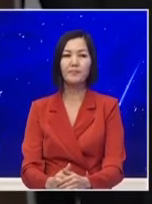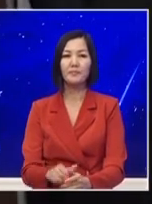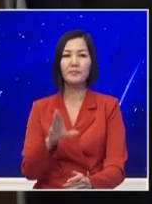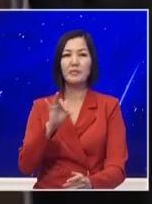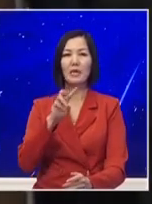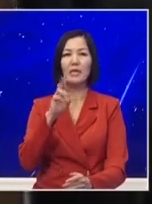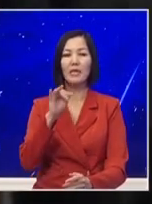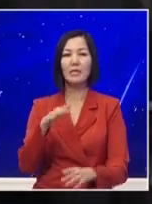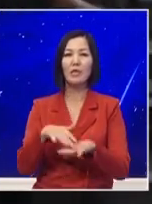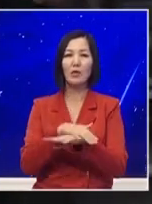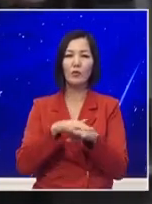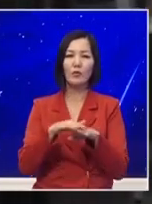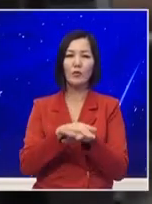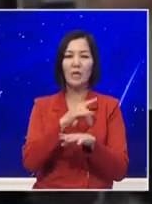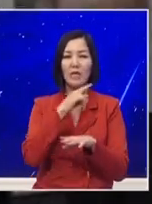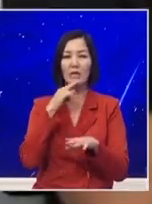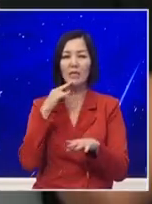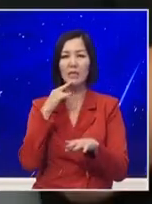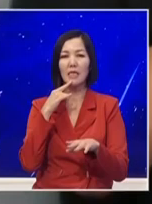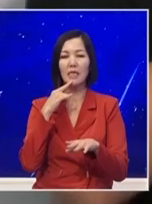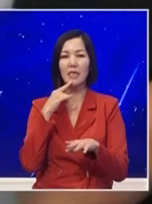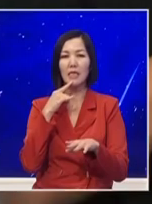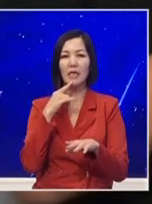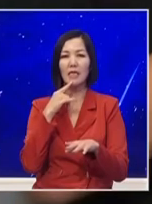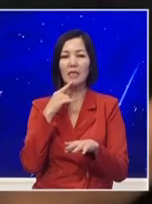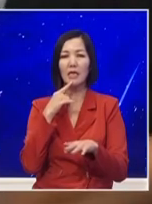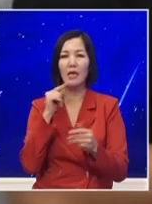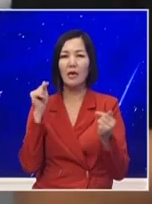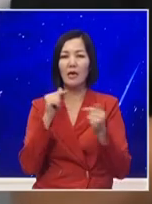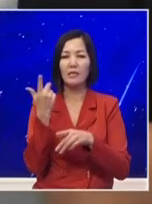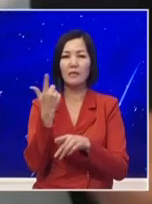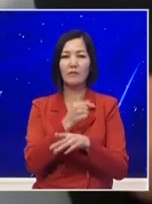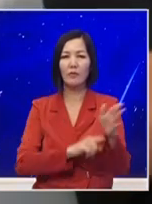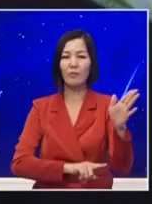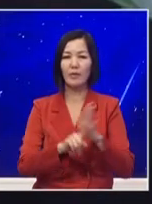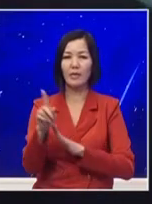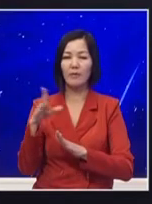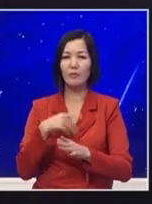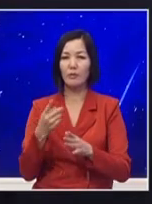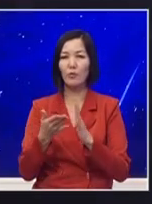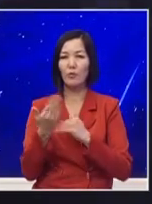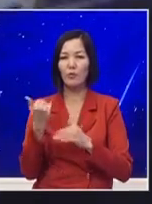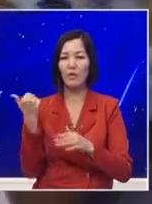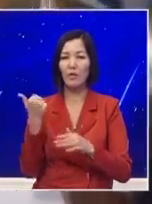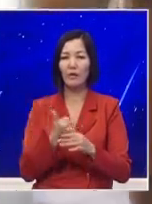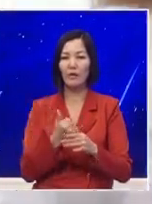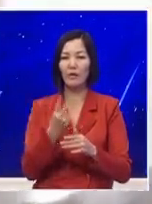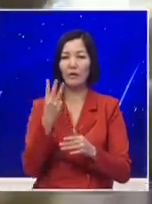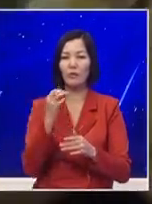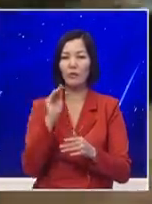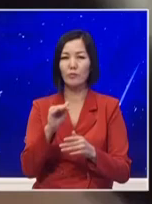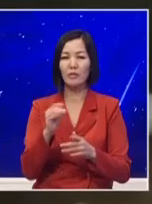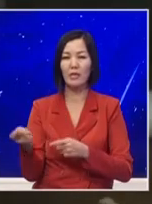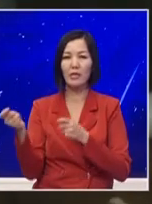Аргентина тұрғындарына ресейлік Спутник V вакцинасының екінші дозасы егіле бастады. Өткен апта соңында бұл елге екпеннің 300 мың